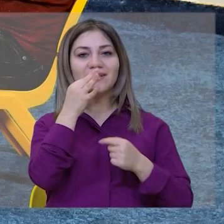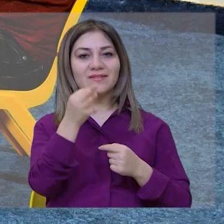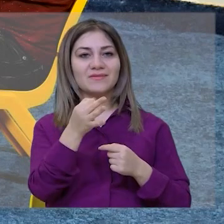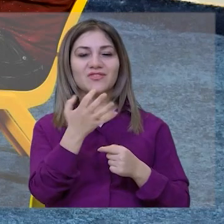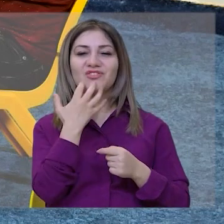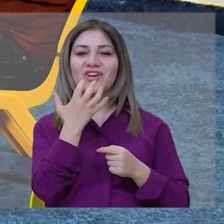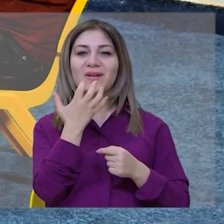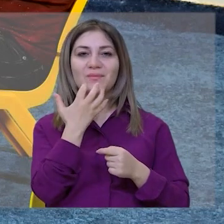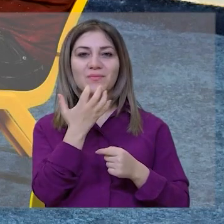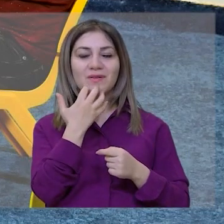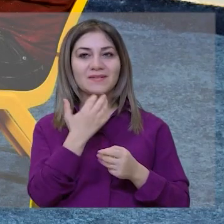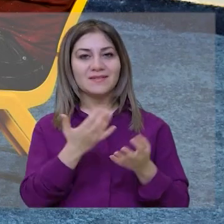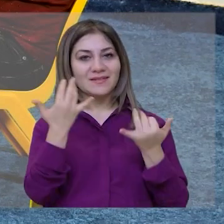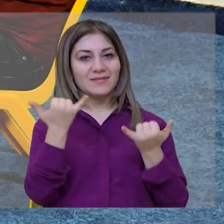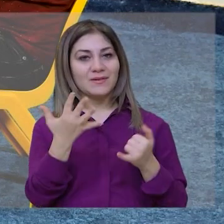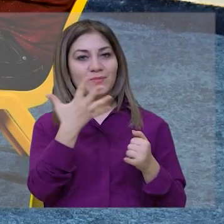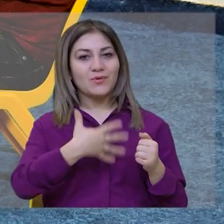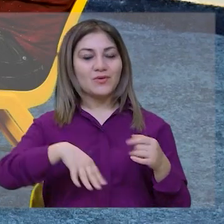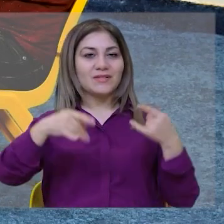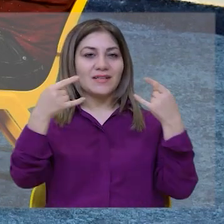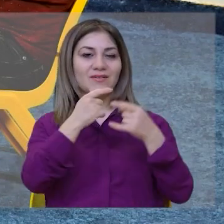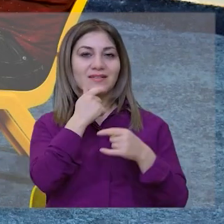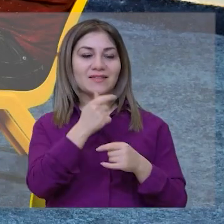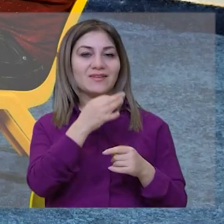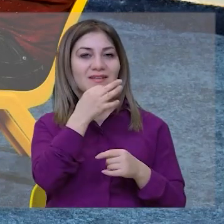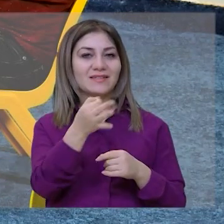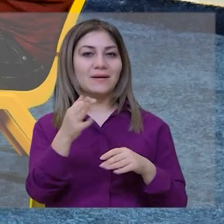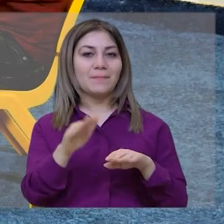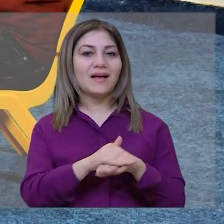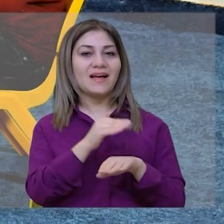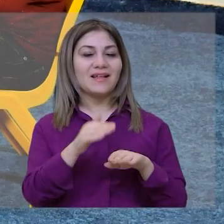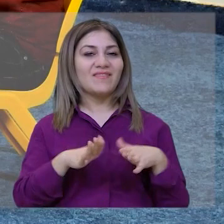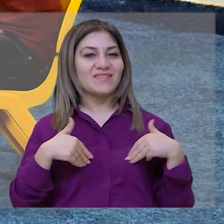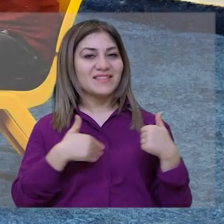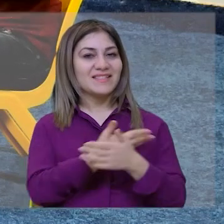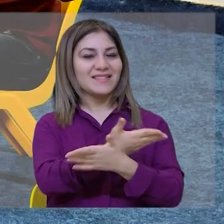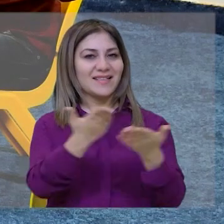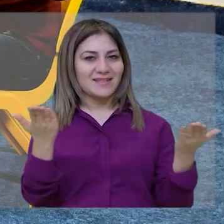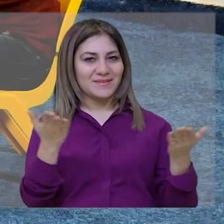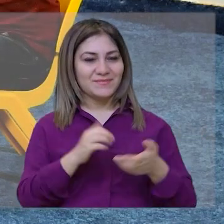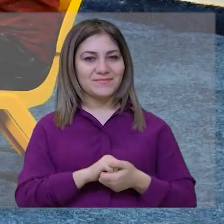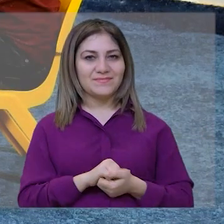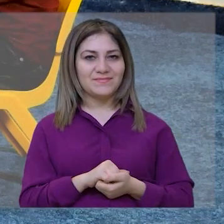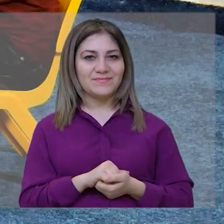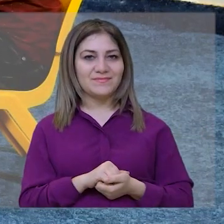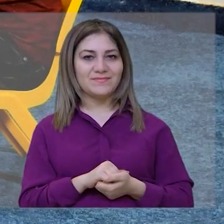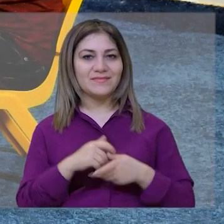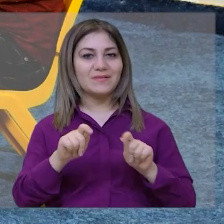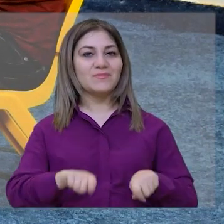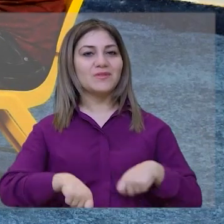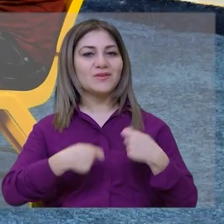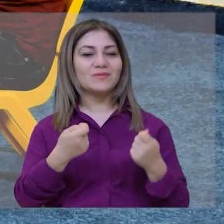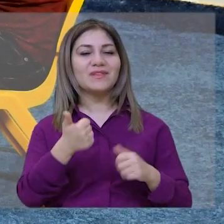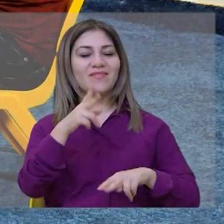ենք ջեր մորեն։ Իսկ հիմա բոլորս հեռուստադիտողներին կասենք բարև ձեզ, ձեզ փոխանցելով